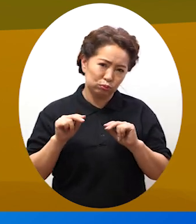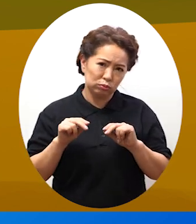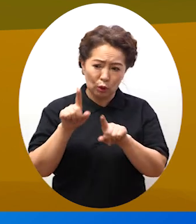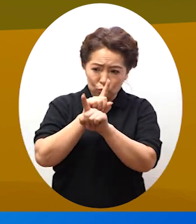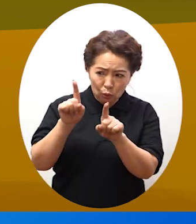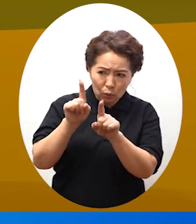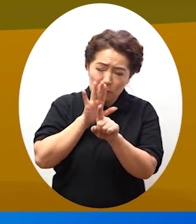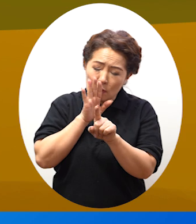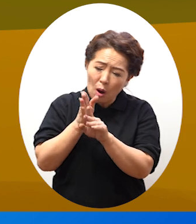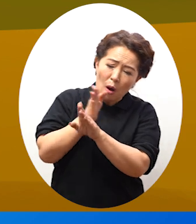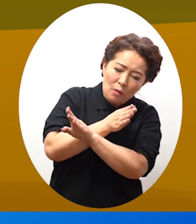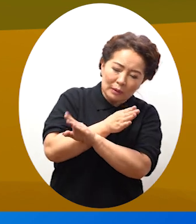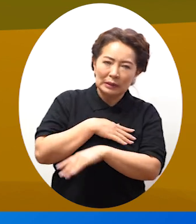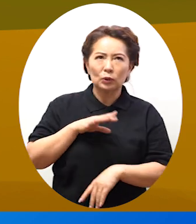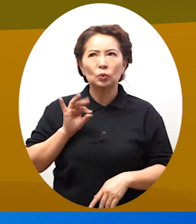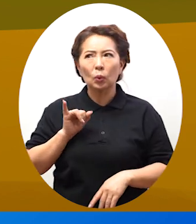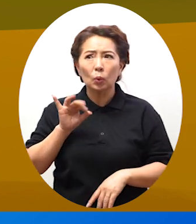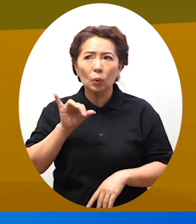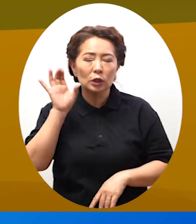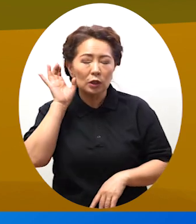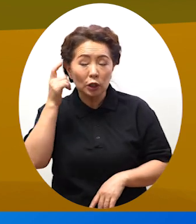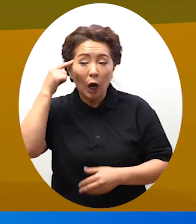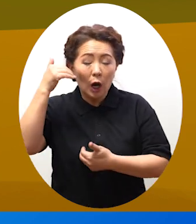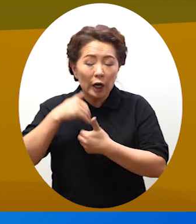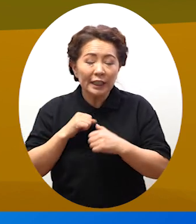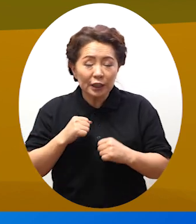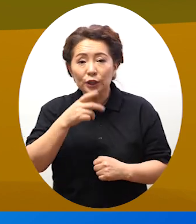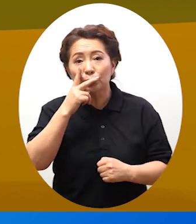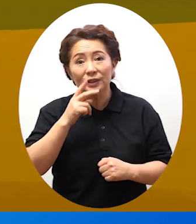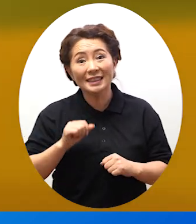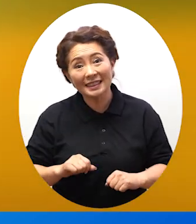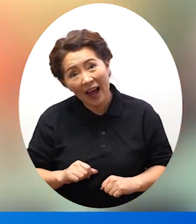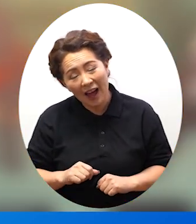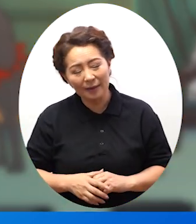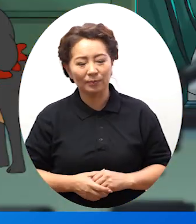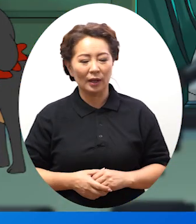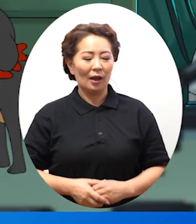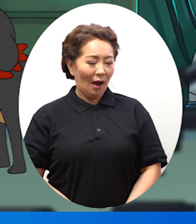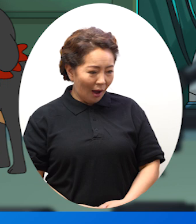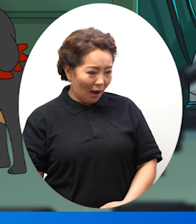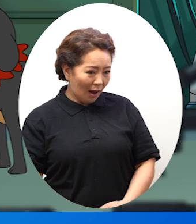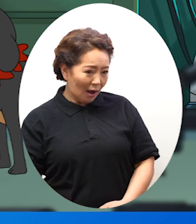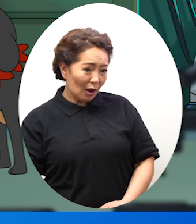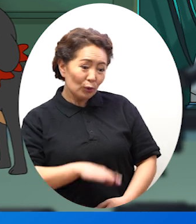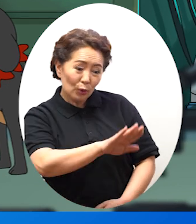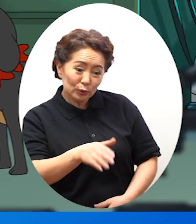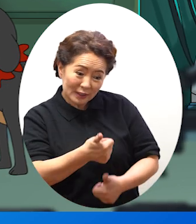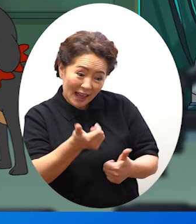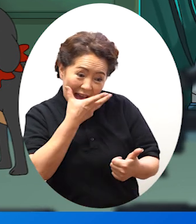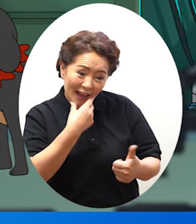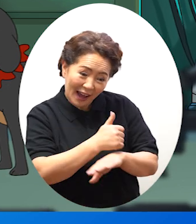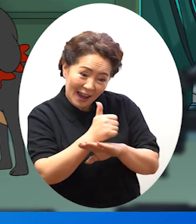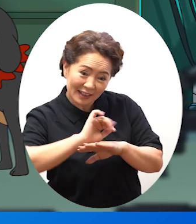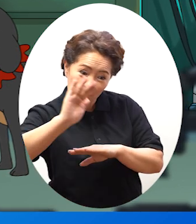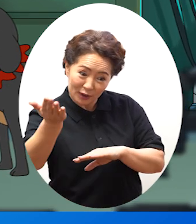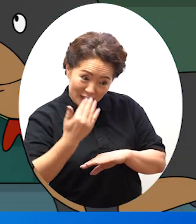Зөрүүдлэхээс өмнө ямар зүйл хийж байгааг нь ойлгохыг хичээж авах болно. За хүүхдүүдээ сайхан аялж их